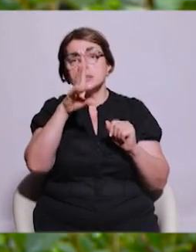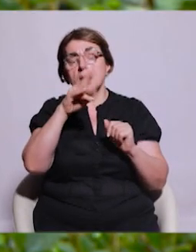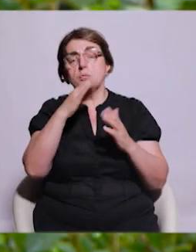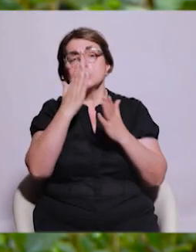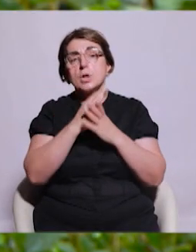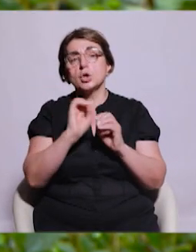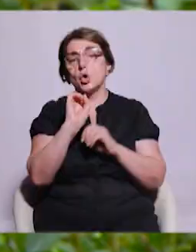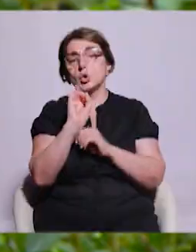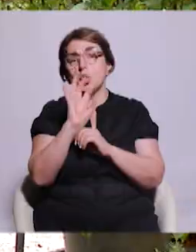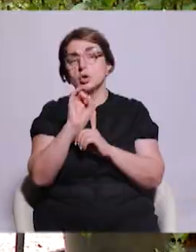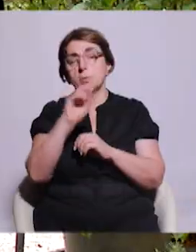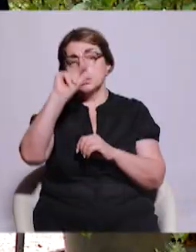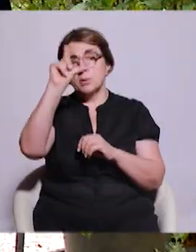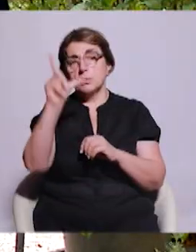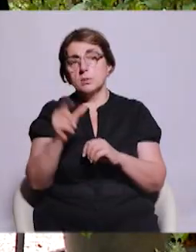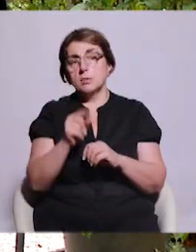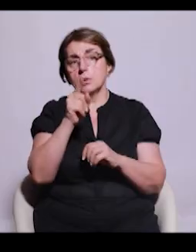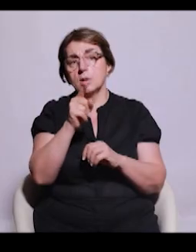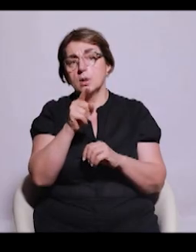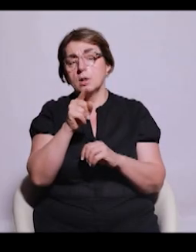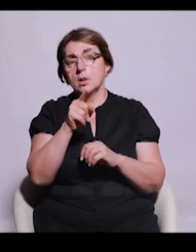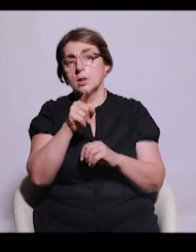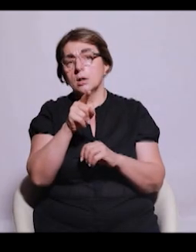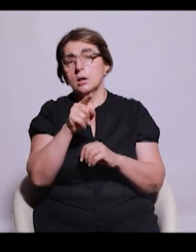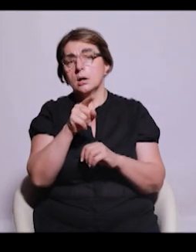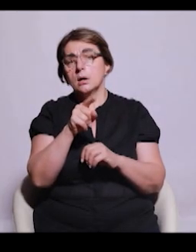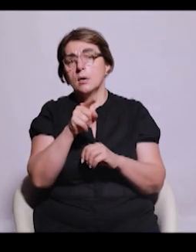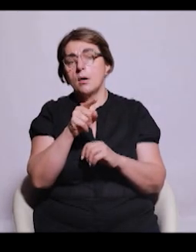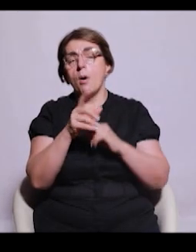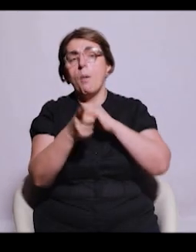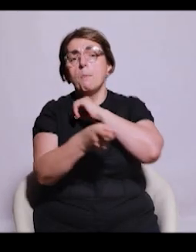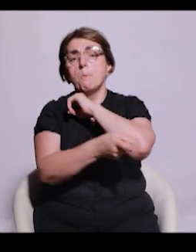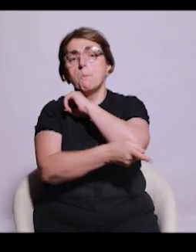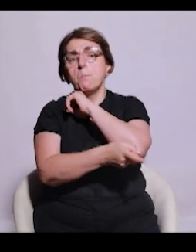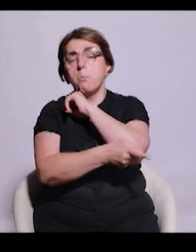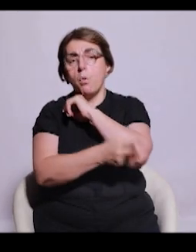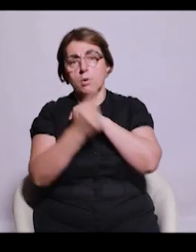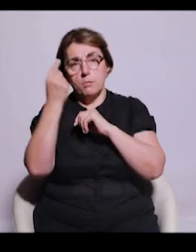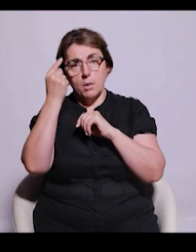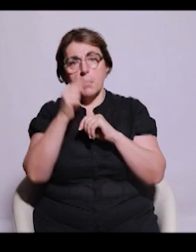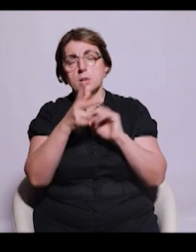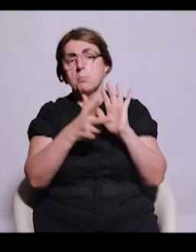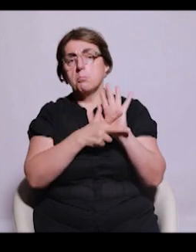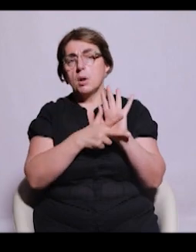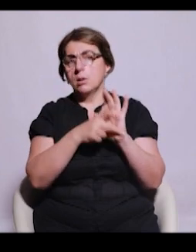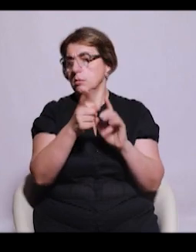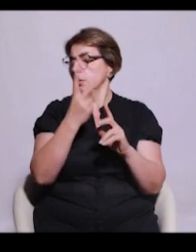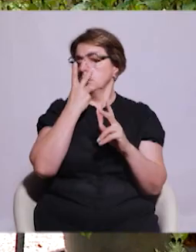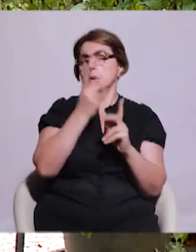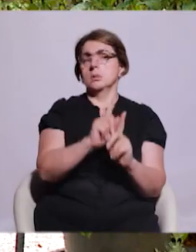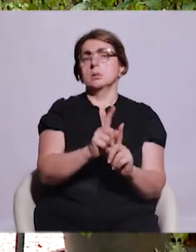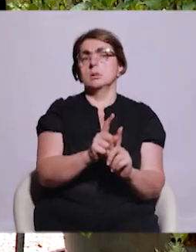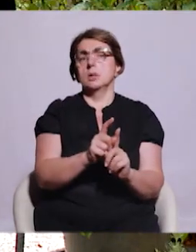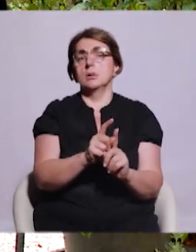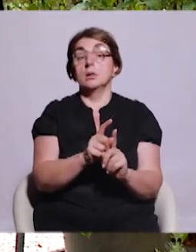კი შეხედეთ ეკრანს. მე ვთქვი, რომ ნეპტუნი მზის სისტემის ბოლო პლანეტა იყო, მერვე. თქვენი ერთ რას ხედავთ